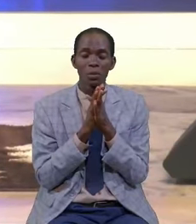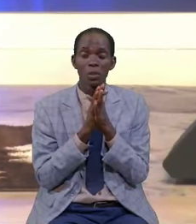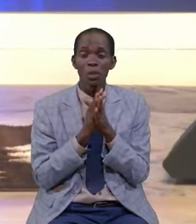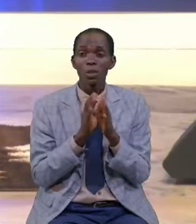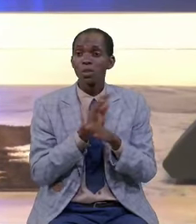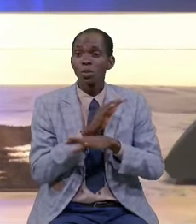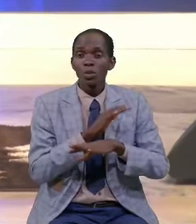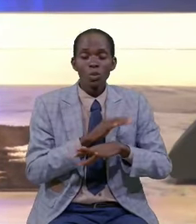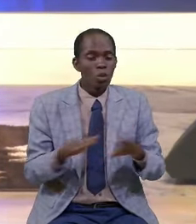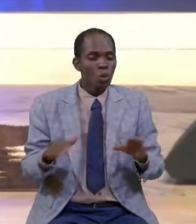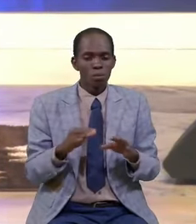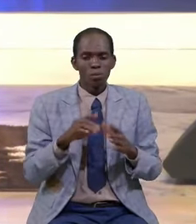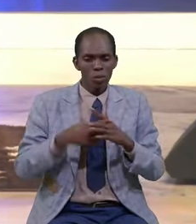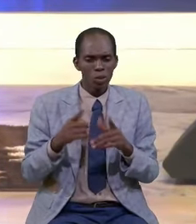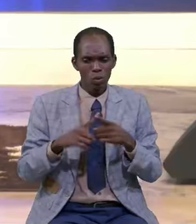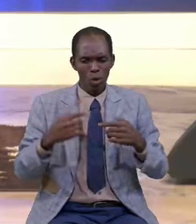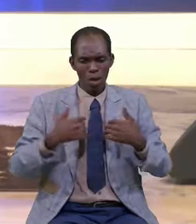Il ne faut pas accrocher des deux côtés.